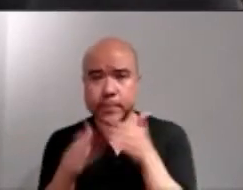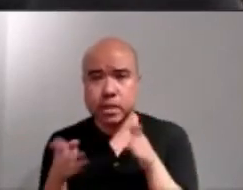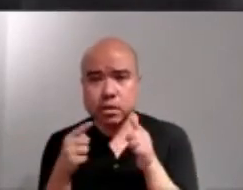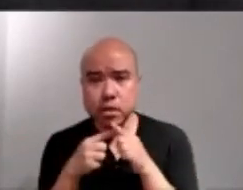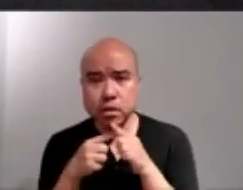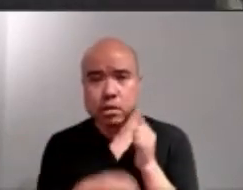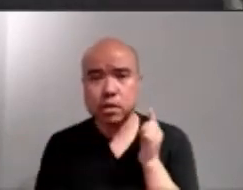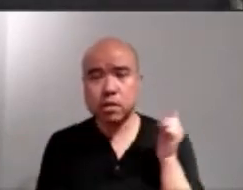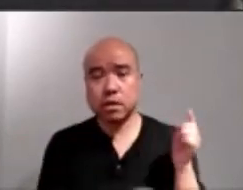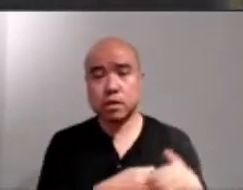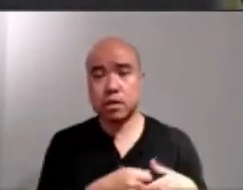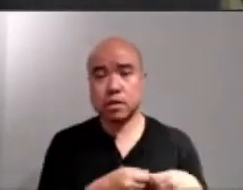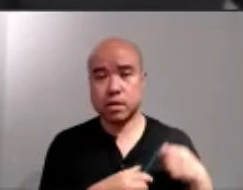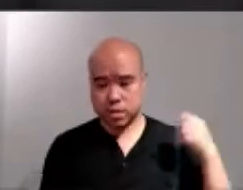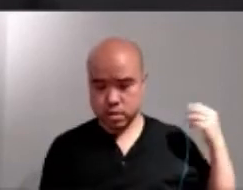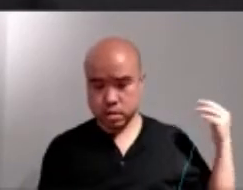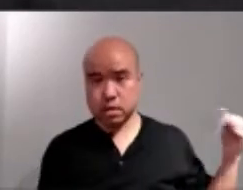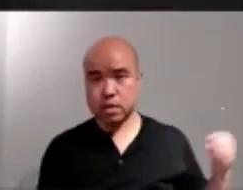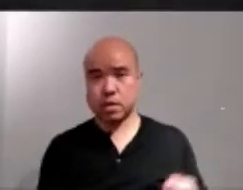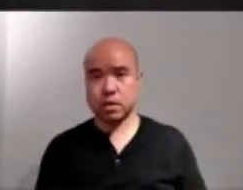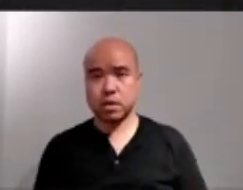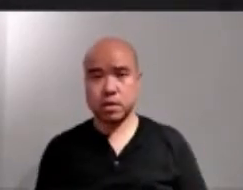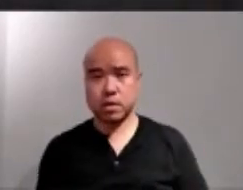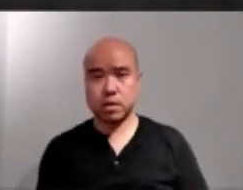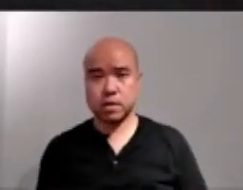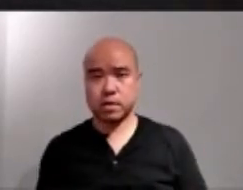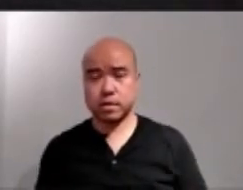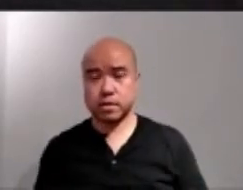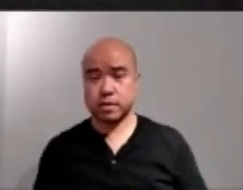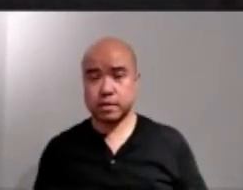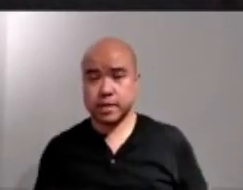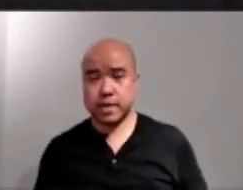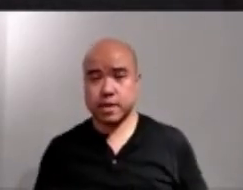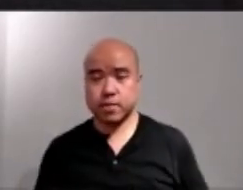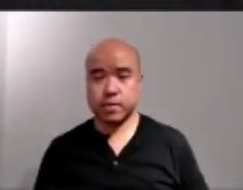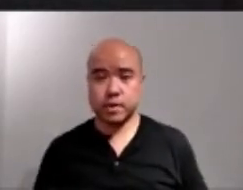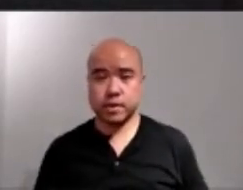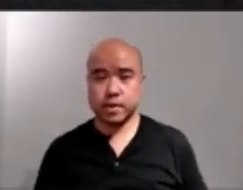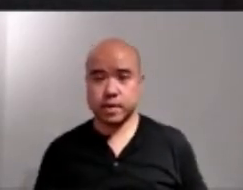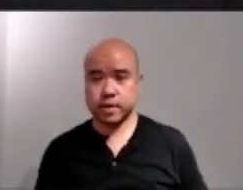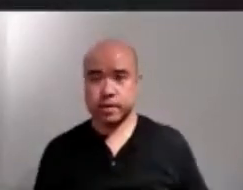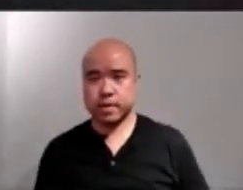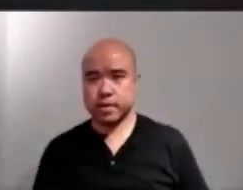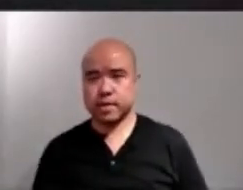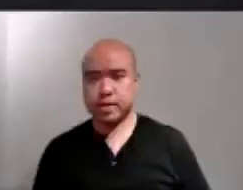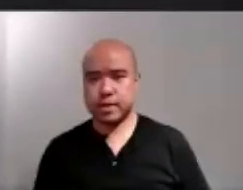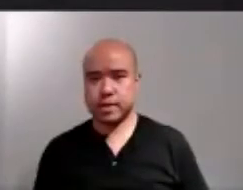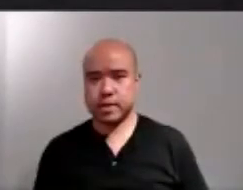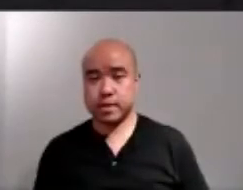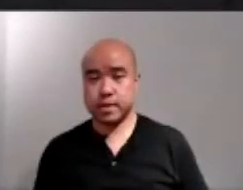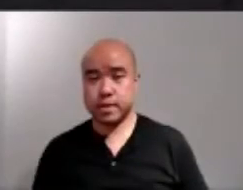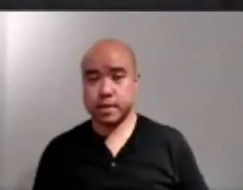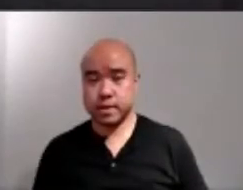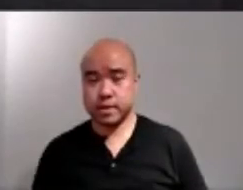思。 Could tell us. So let me elaborate the question by helping to support Ian. So